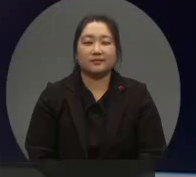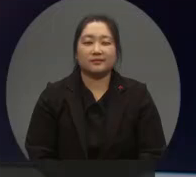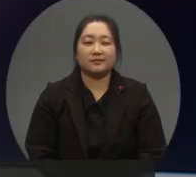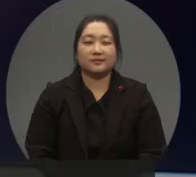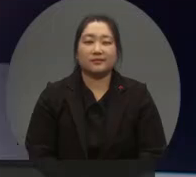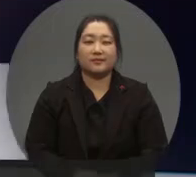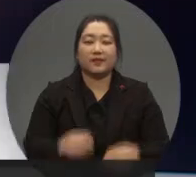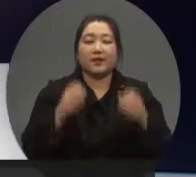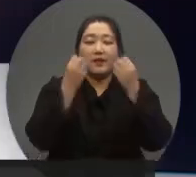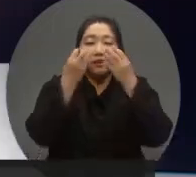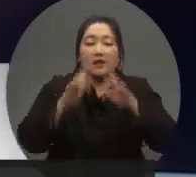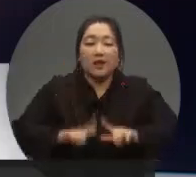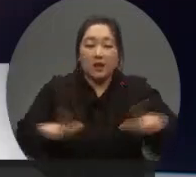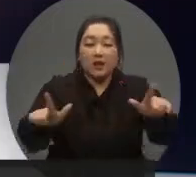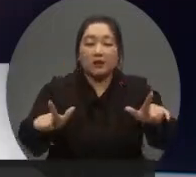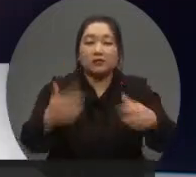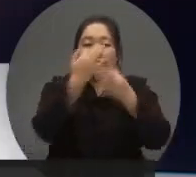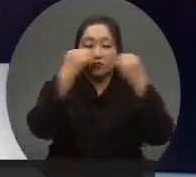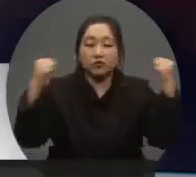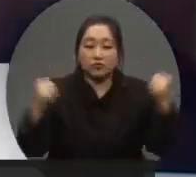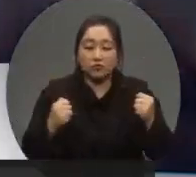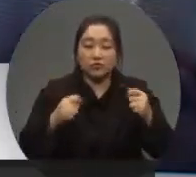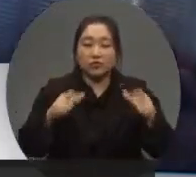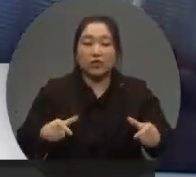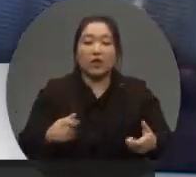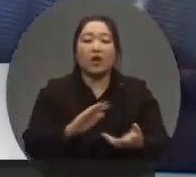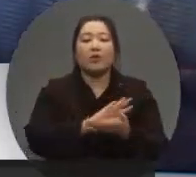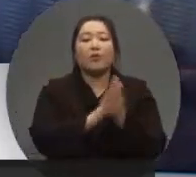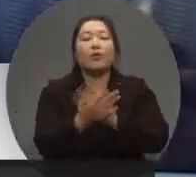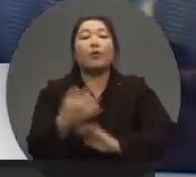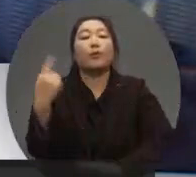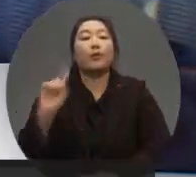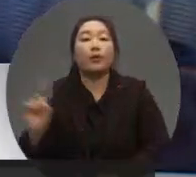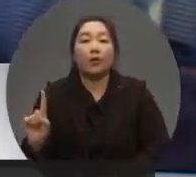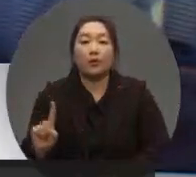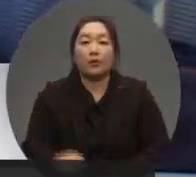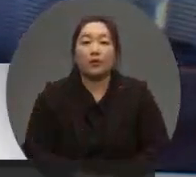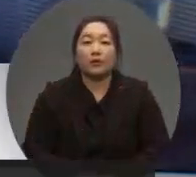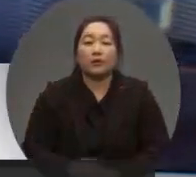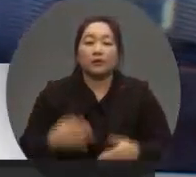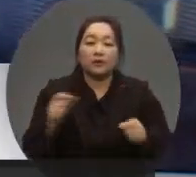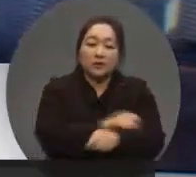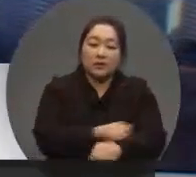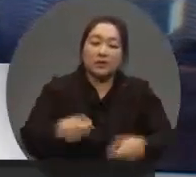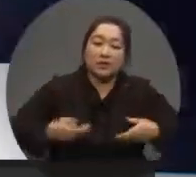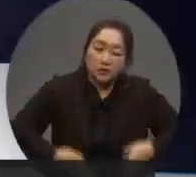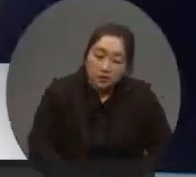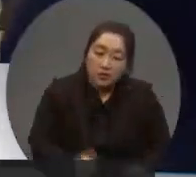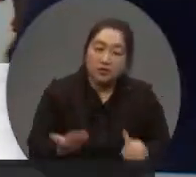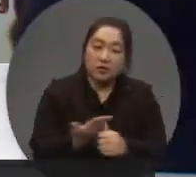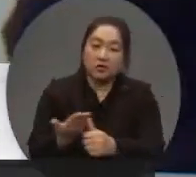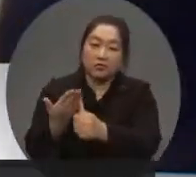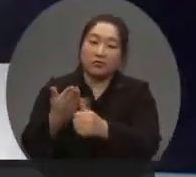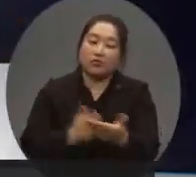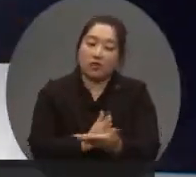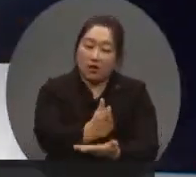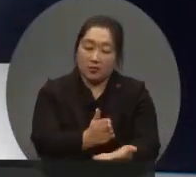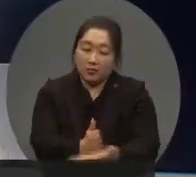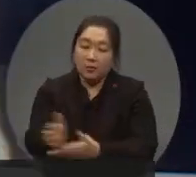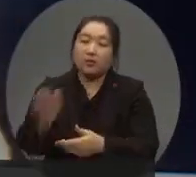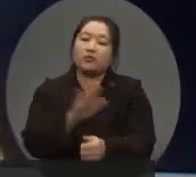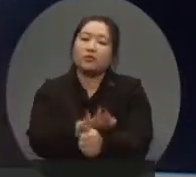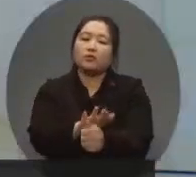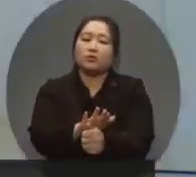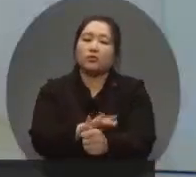갑진년 세해 우리 지역에서는 어떤 일들이 달라질까요 특히 출산과 육가 분야에서 다양한 지원책이